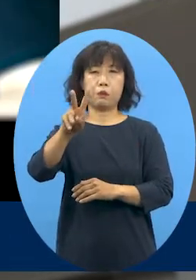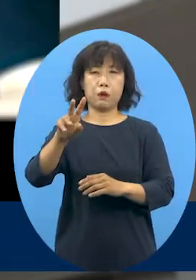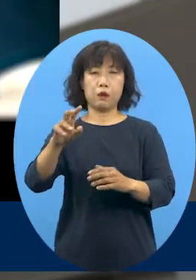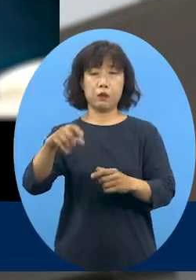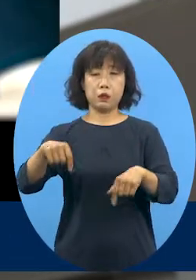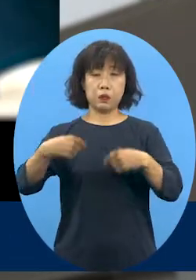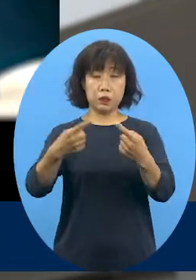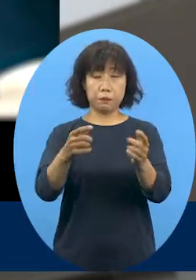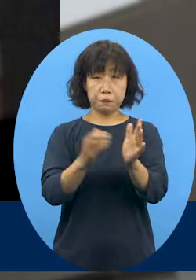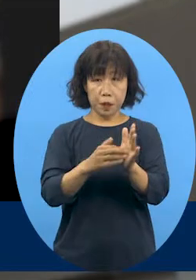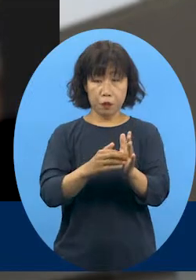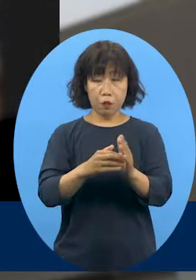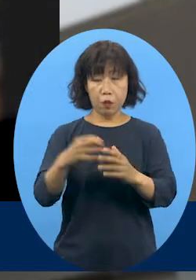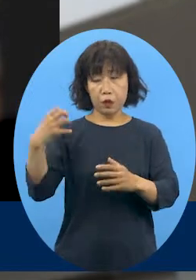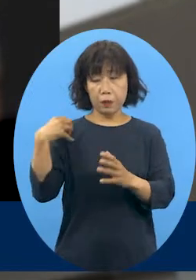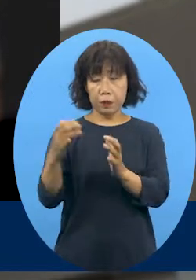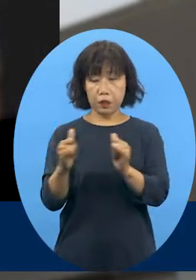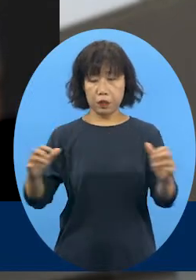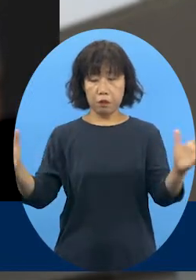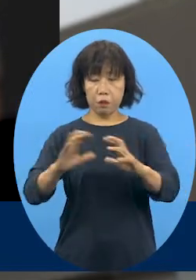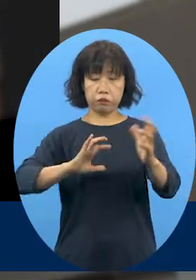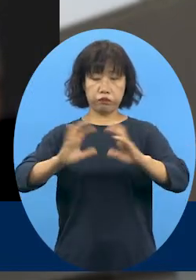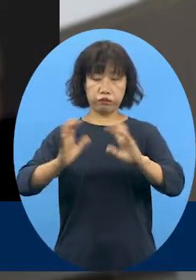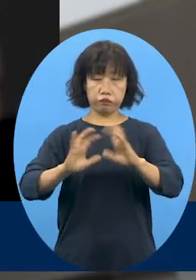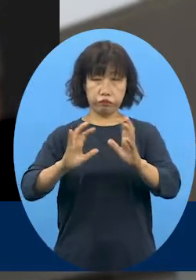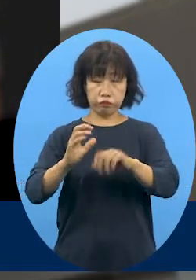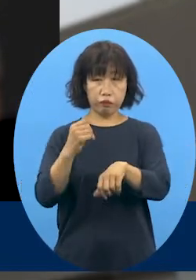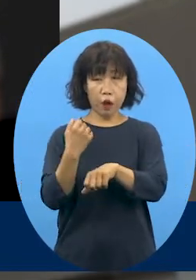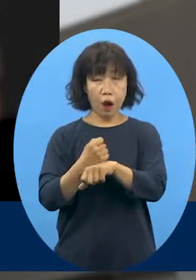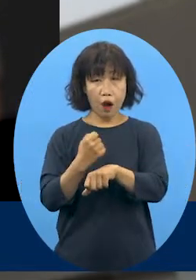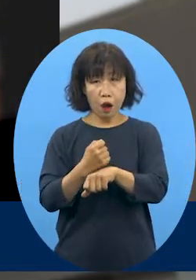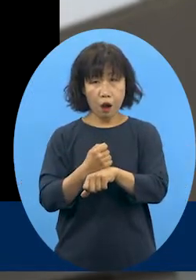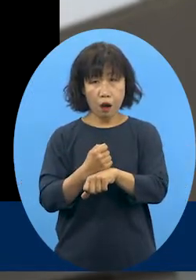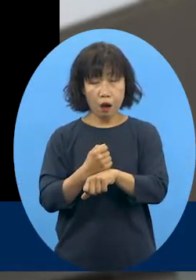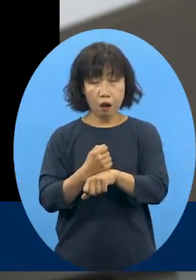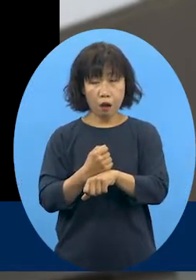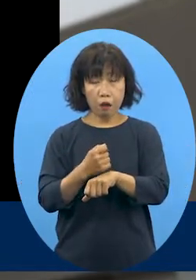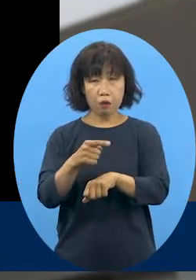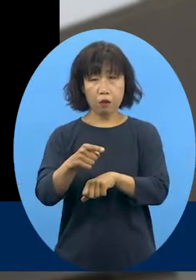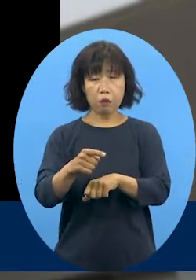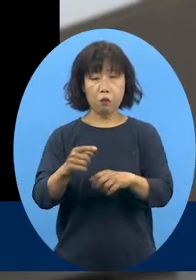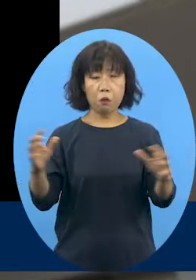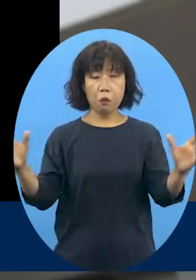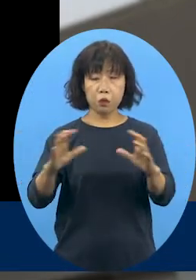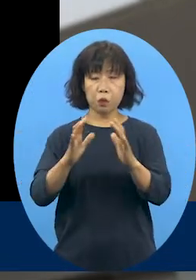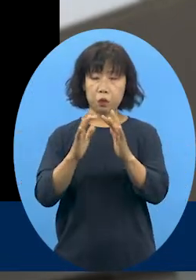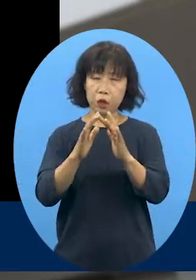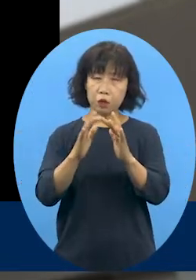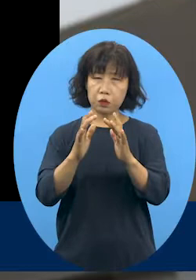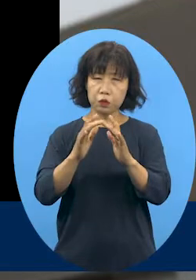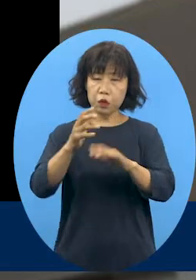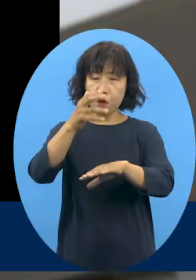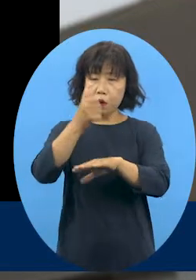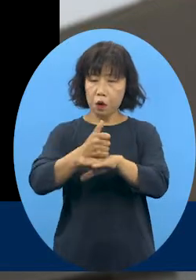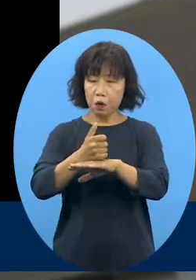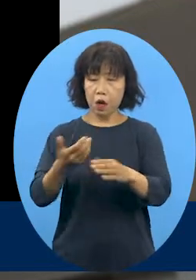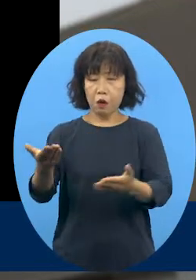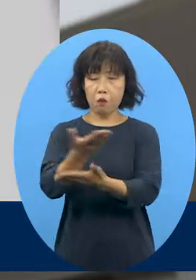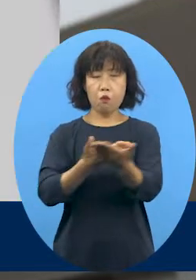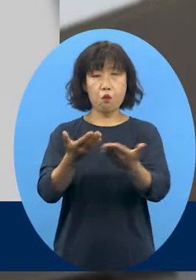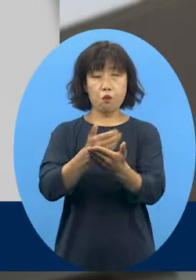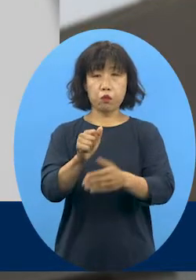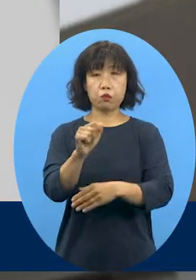담당 교사들과 리브 비드 봉사단 동대문구 자원봉사센터 청소년 봉사 담당자가 온라인을 통해